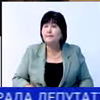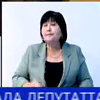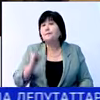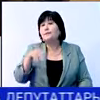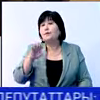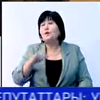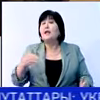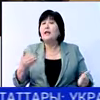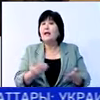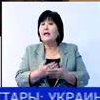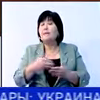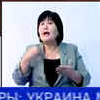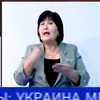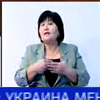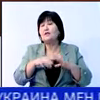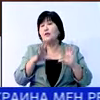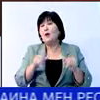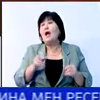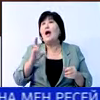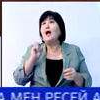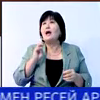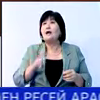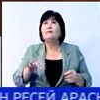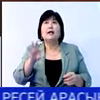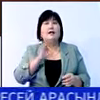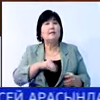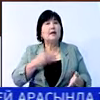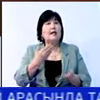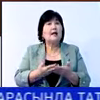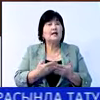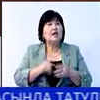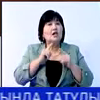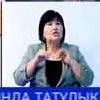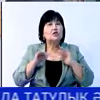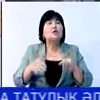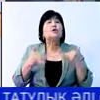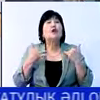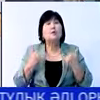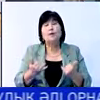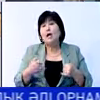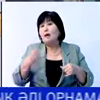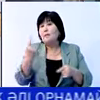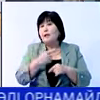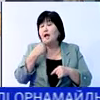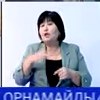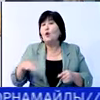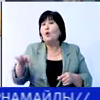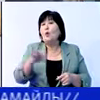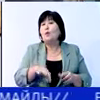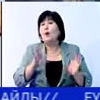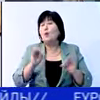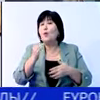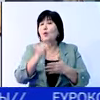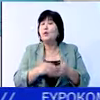Индустрия, инновация, инвестиция бойынша әкімдердің икемділігі таразыланған жиын өтті бүгін. Бірден айтайық, облыстың оң